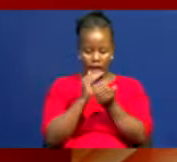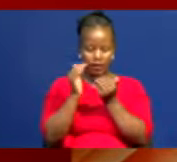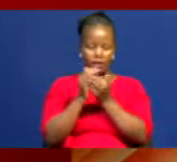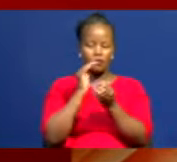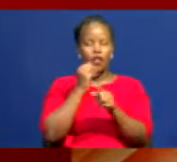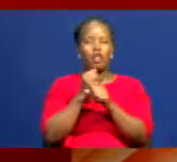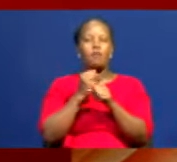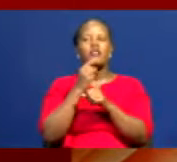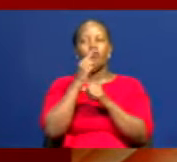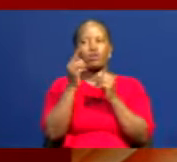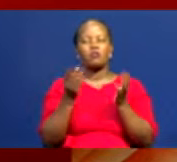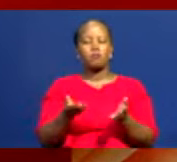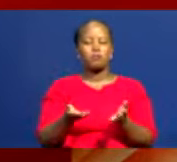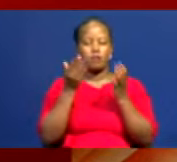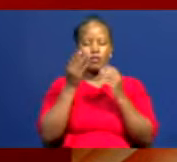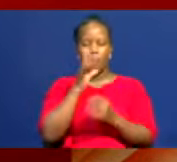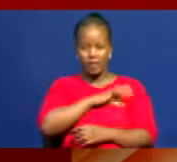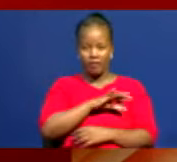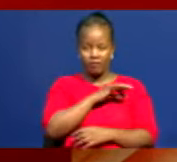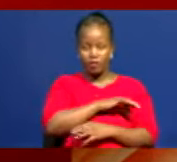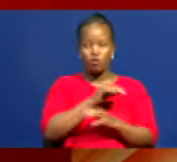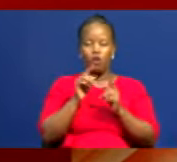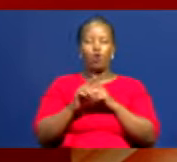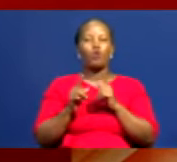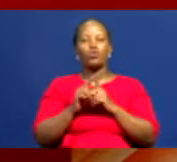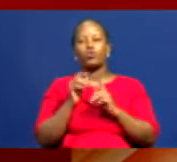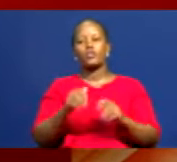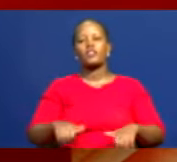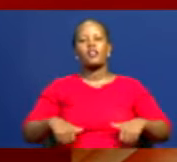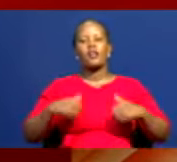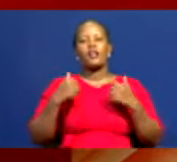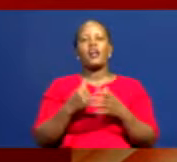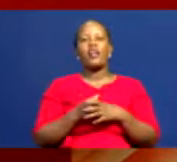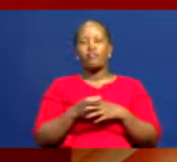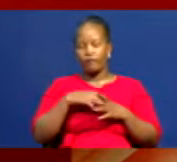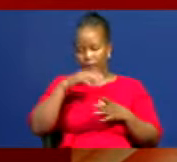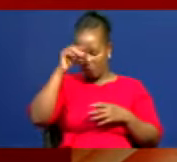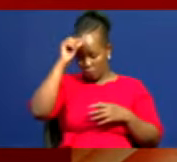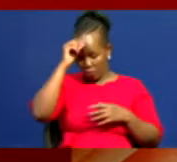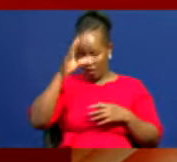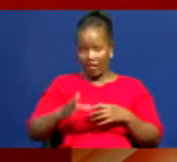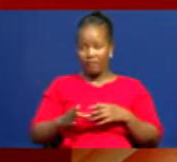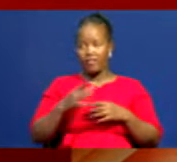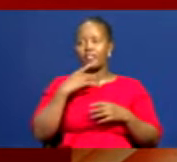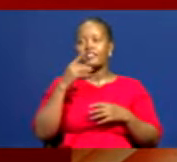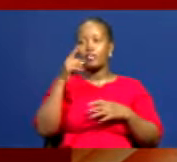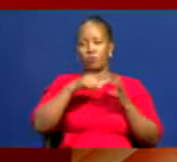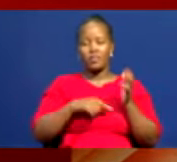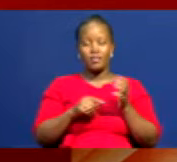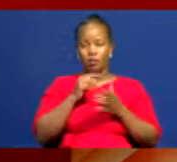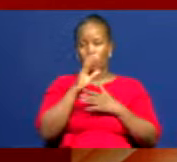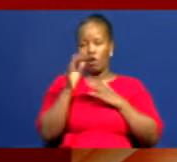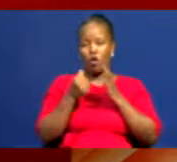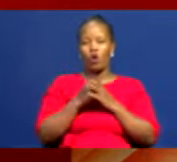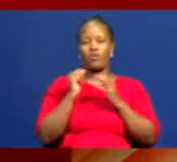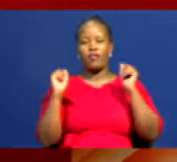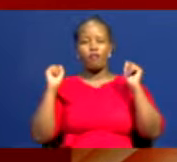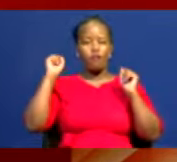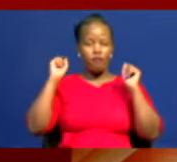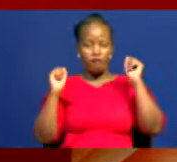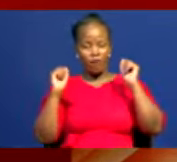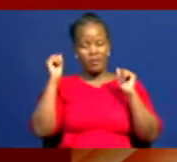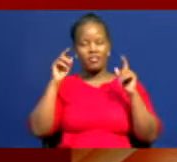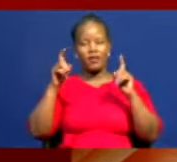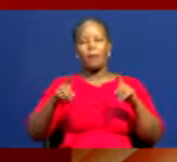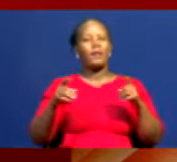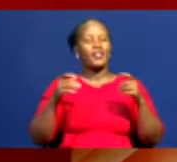shughuli ya kuwa na mtindo wao wa maisha. Gavana Joseph Ole Lenku amesema kuwa wakulima hao wanastahili kufuga ng'ombe